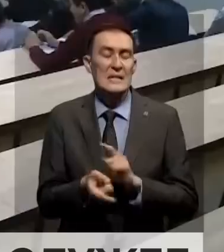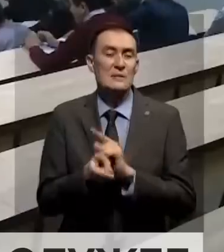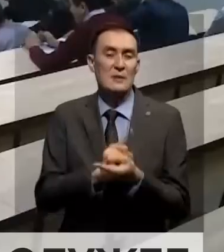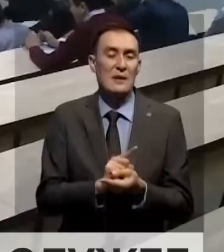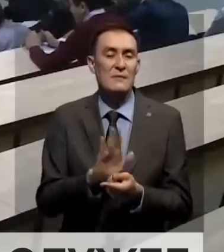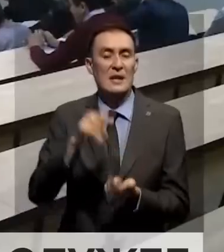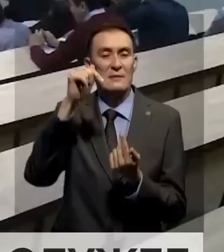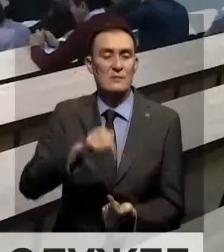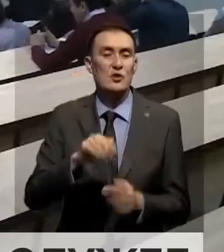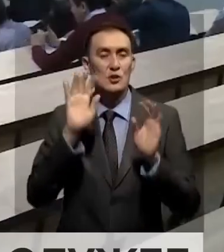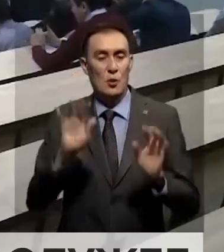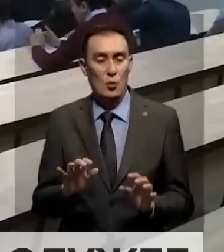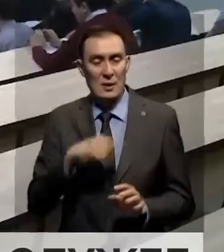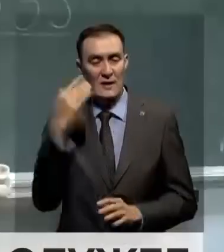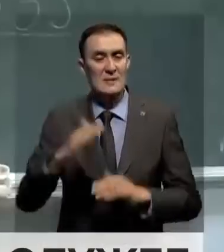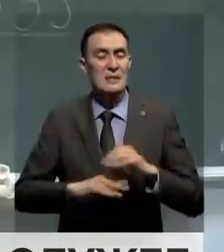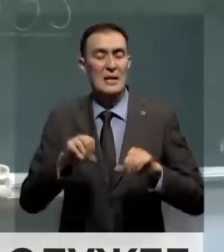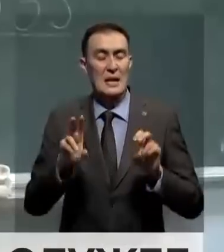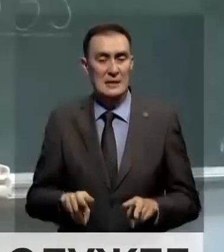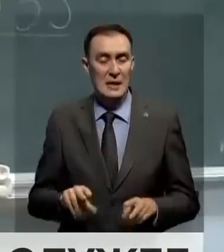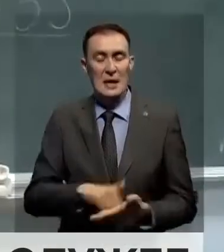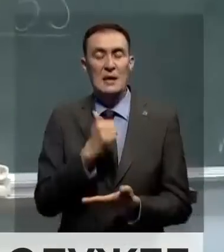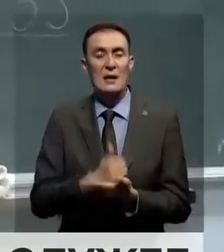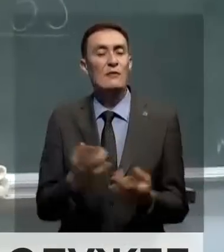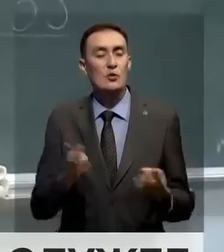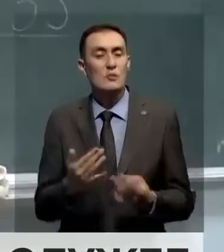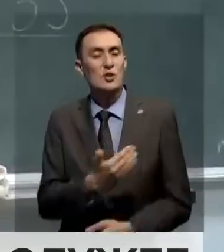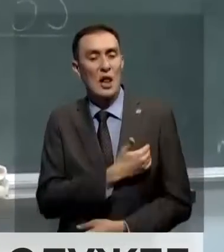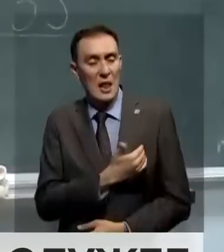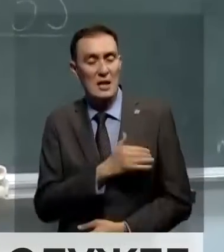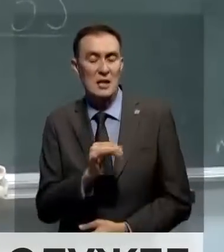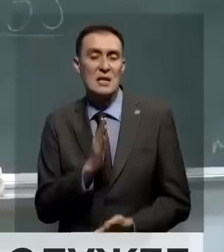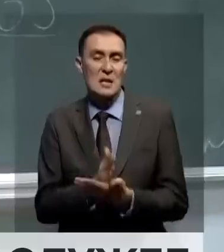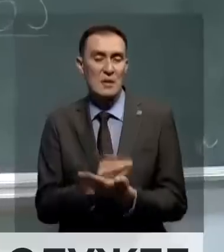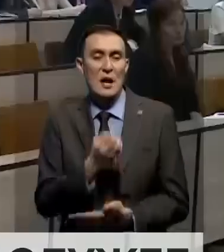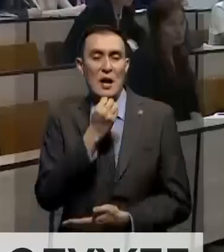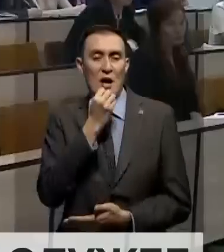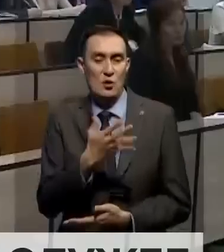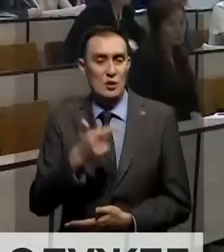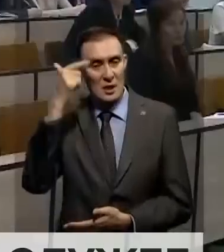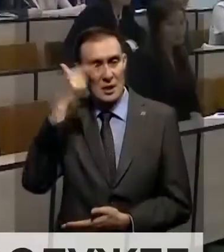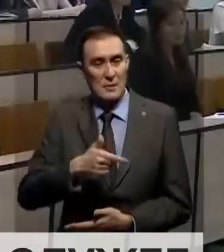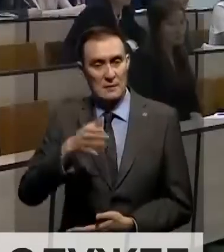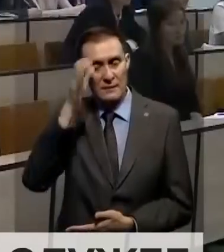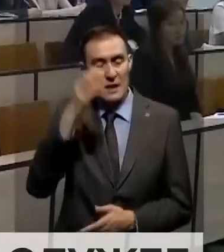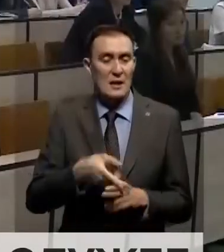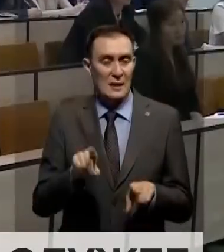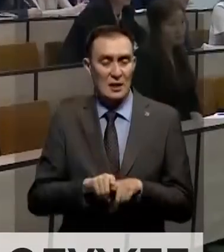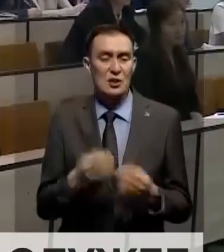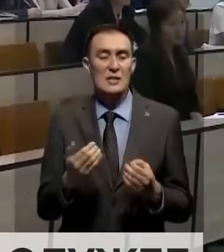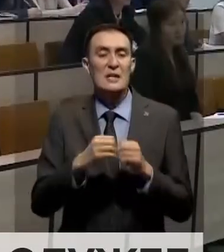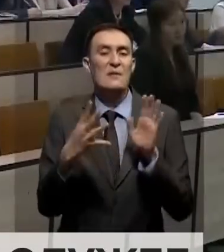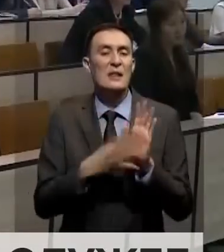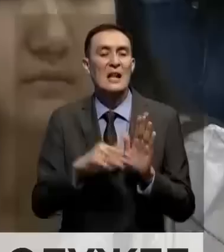изменениям в соответствующий закон, отмечают специалисты. Главное – быть заинтересованным и иметь хороший GPA. На сегодня таковых